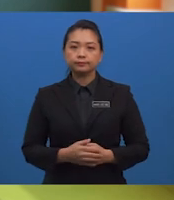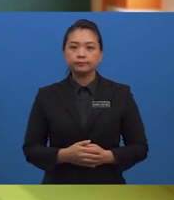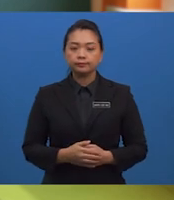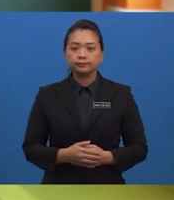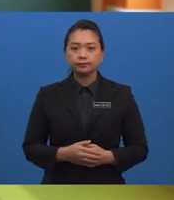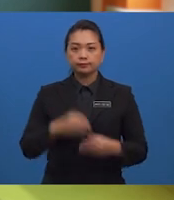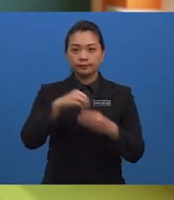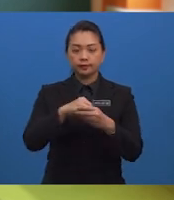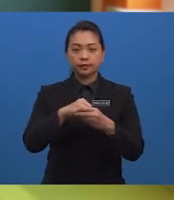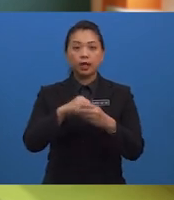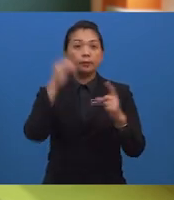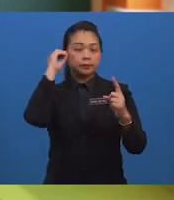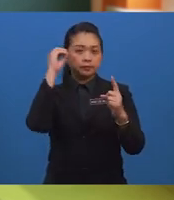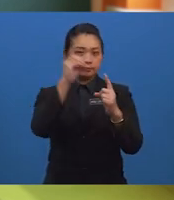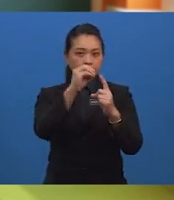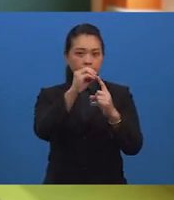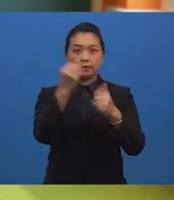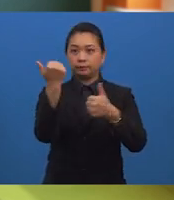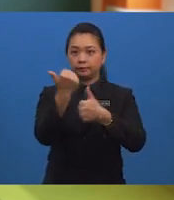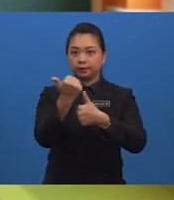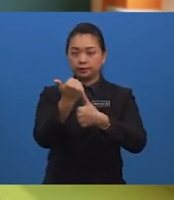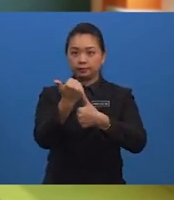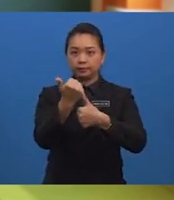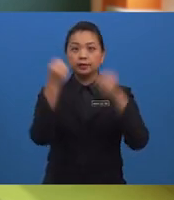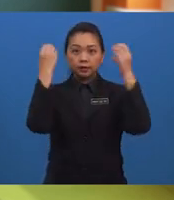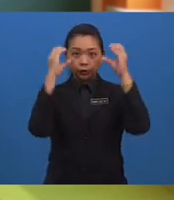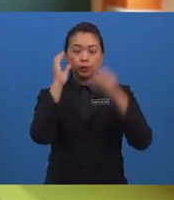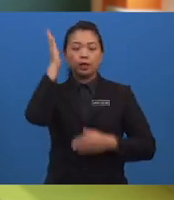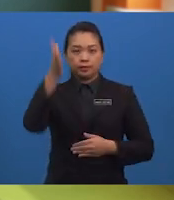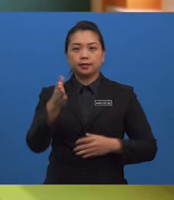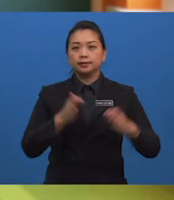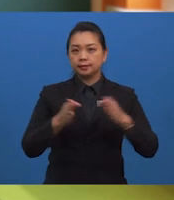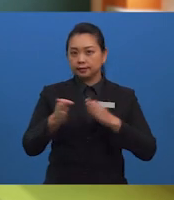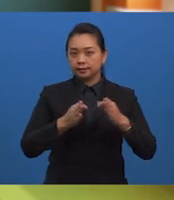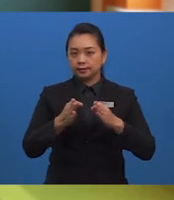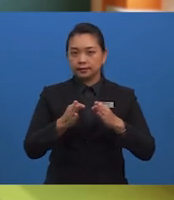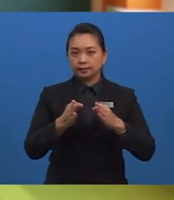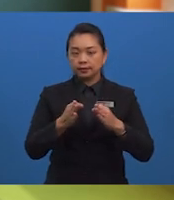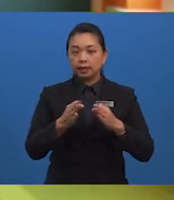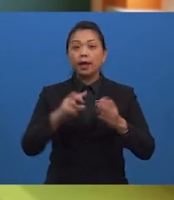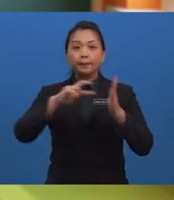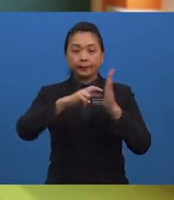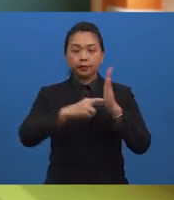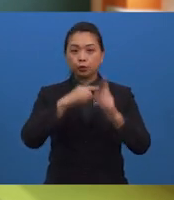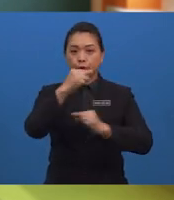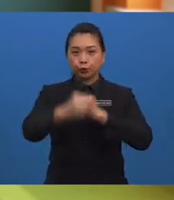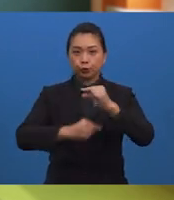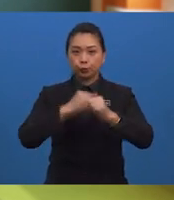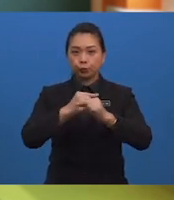Dalam objektif pembelajaran pertama, saya akan menjelaskan tentang maksud globalisasi ekonomi.